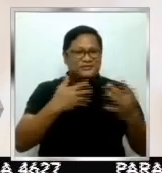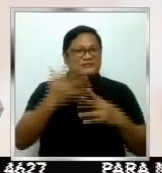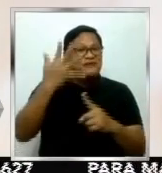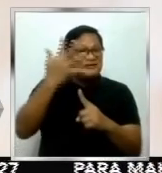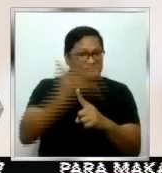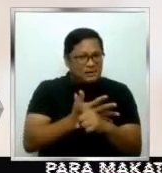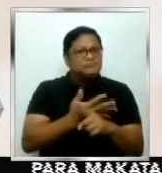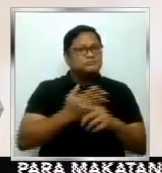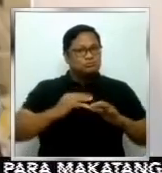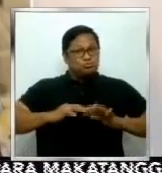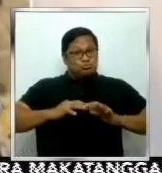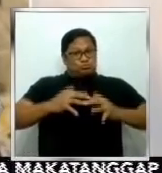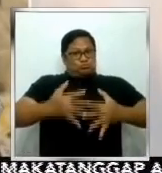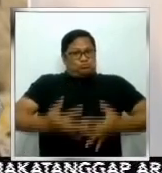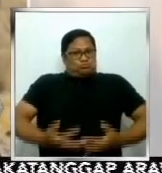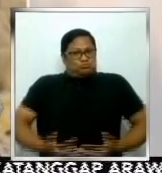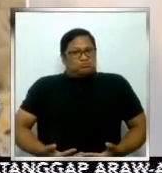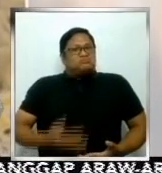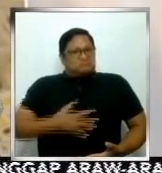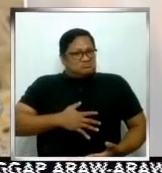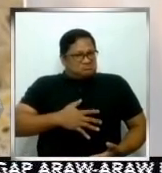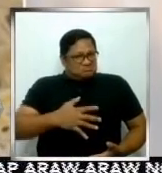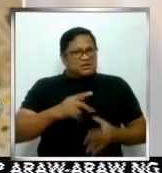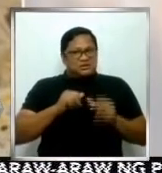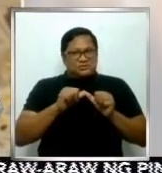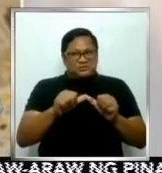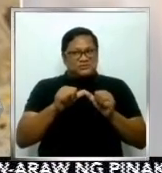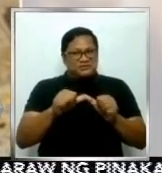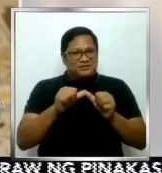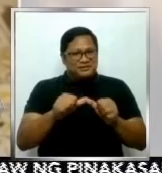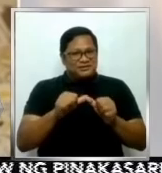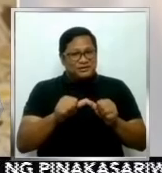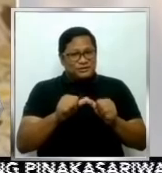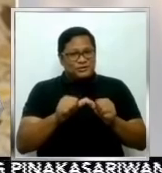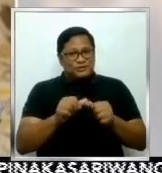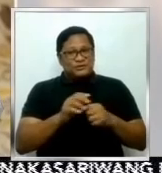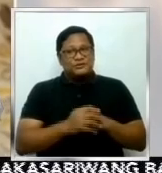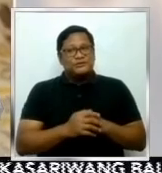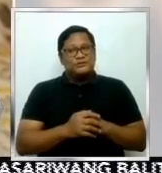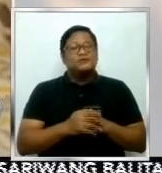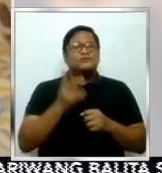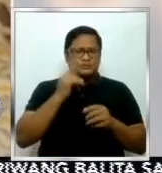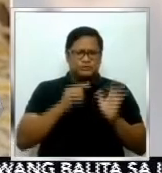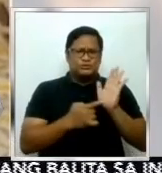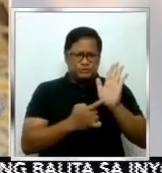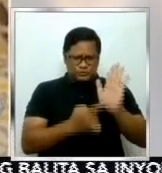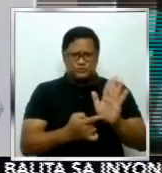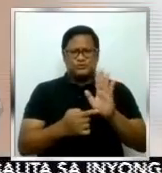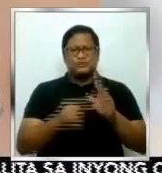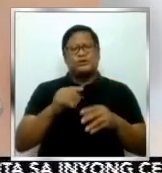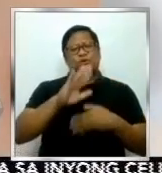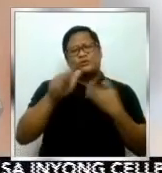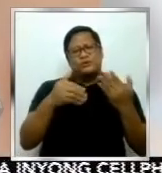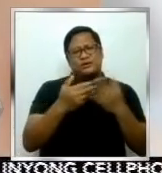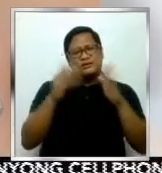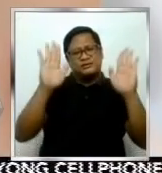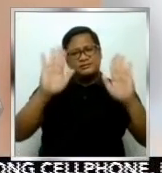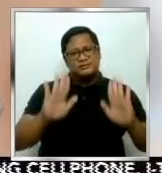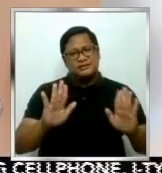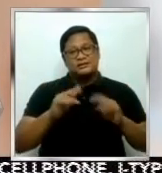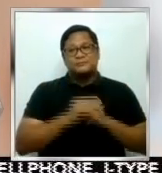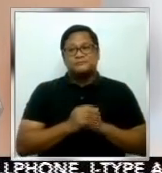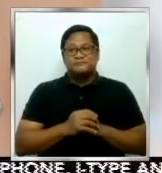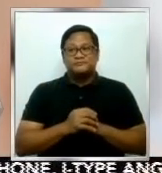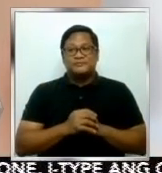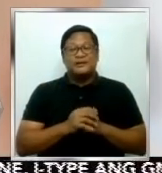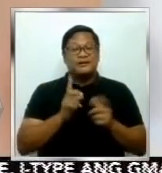ang baby bump ni Aisel at tuloy-tuloy pa rin ang kanyang pagbirit sa Sunday variety show na All Out Sundays. Blooming buntis naman